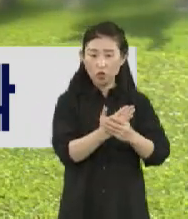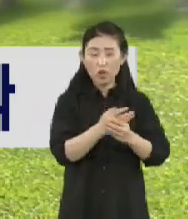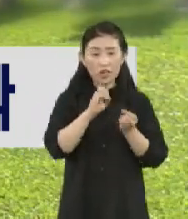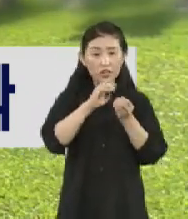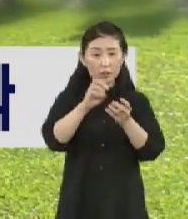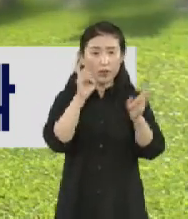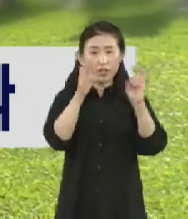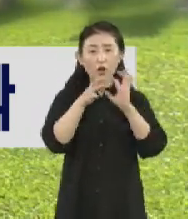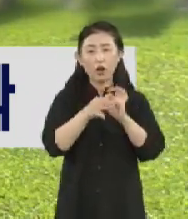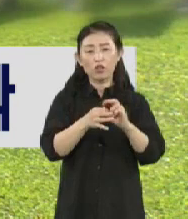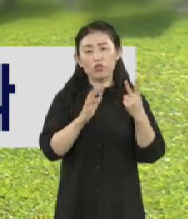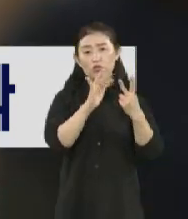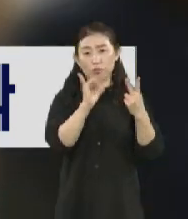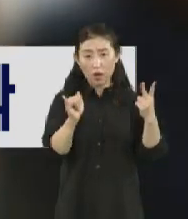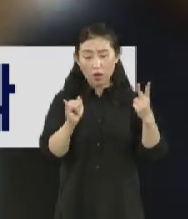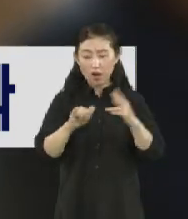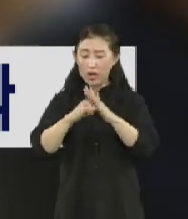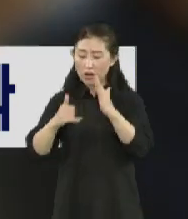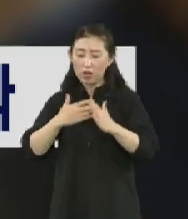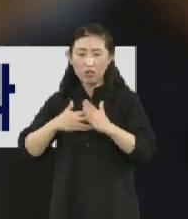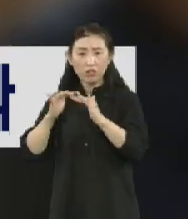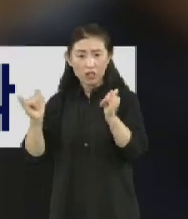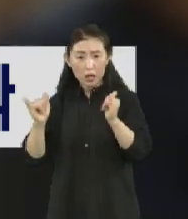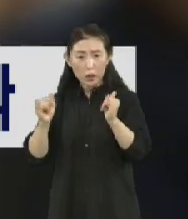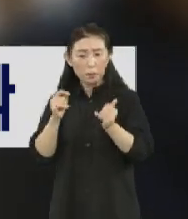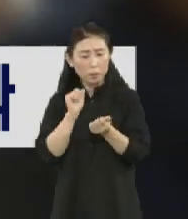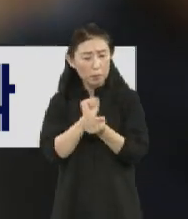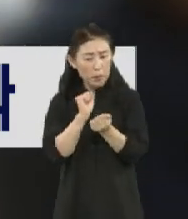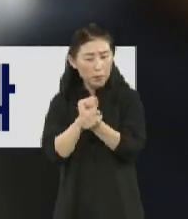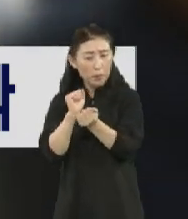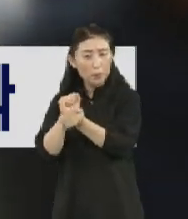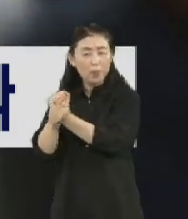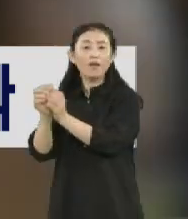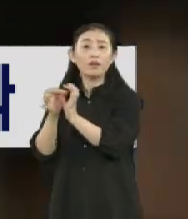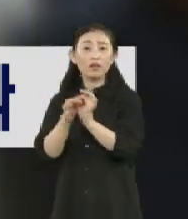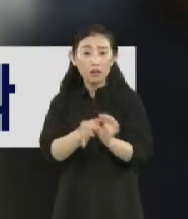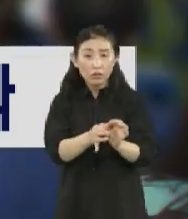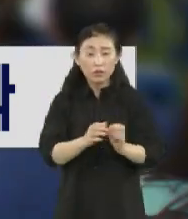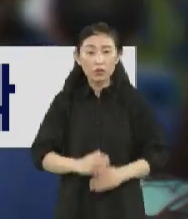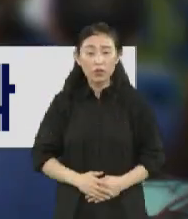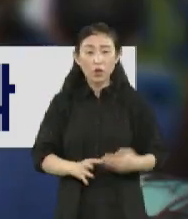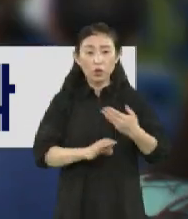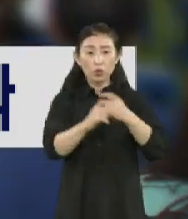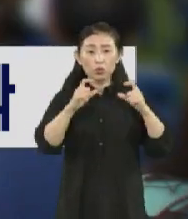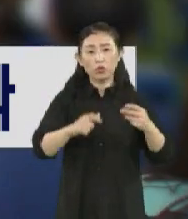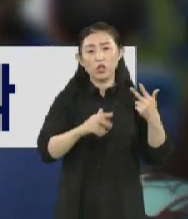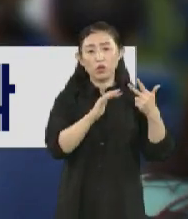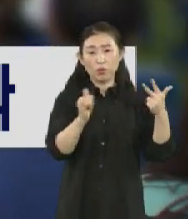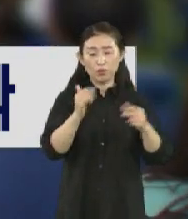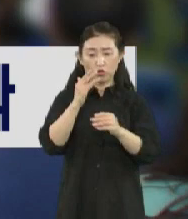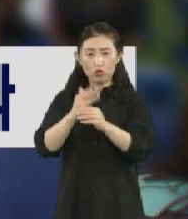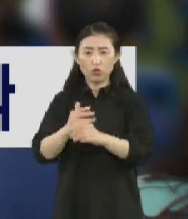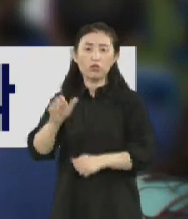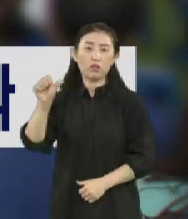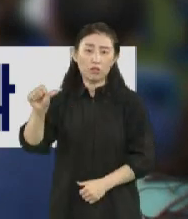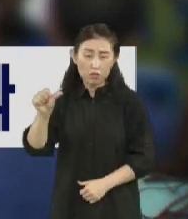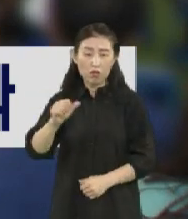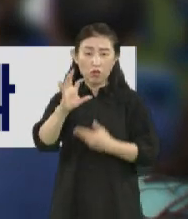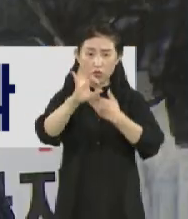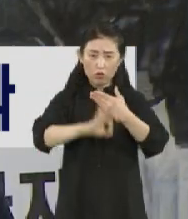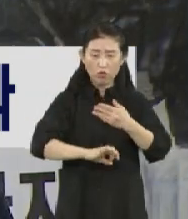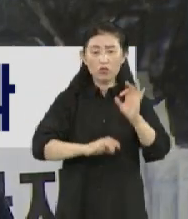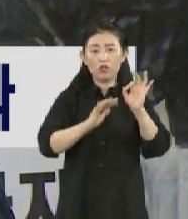택배회사 관련 2명과 가족과 지인 등 소규모 감염이 이어지면서 동구 7명과 중구 5명